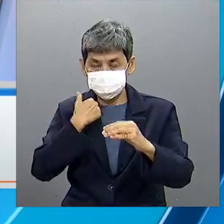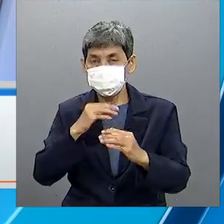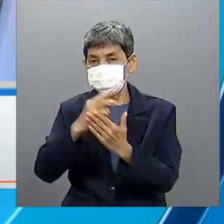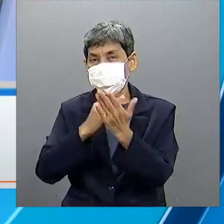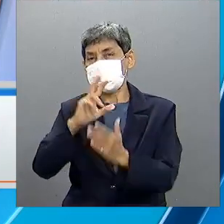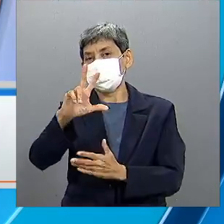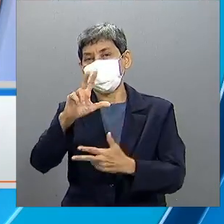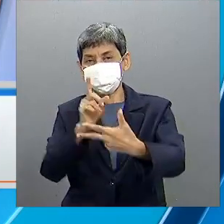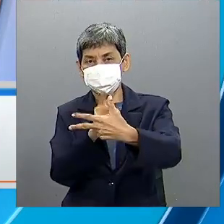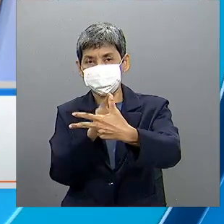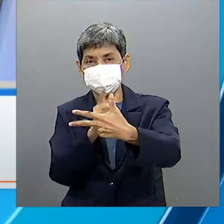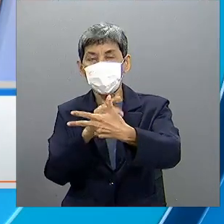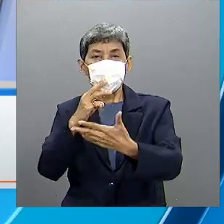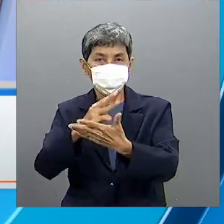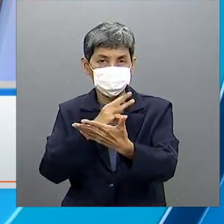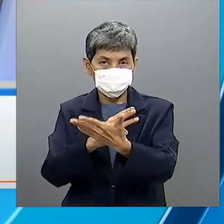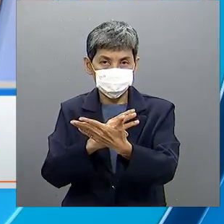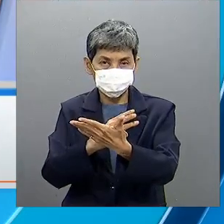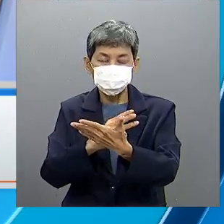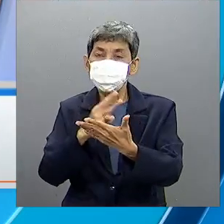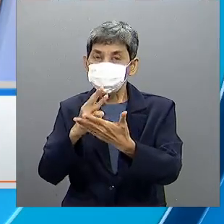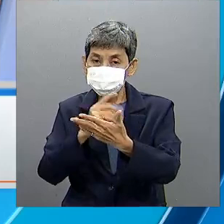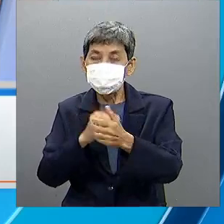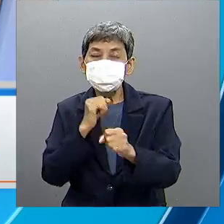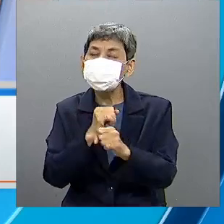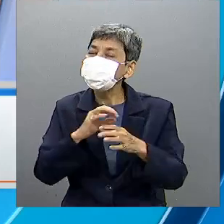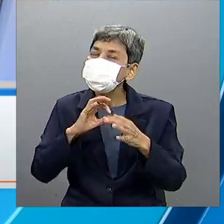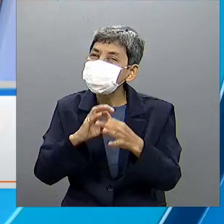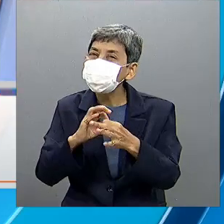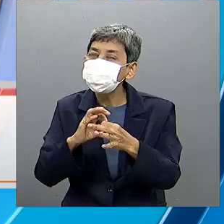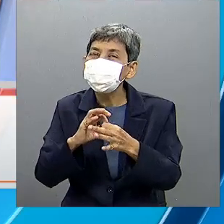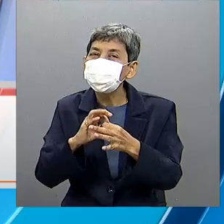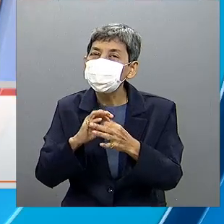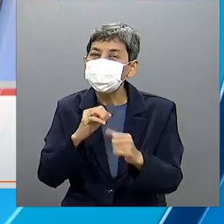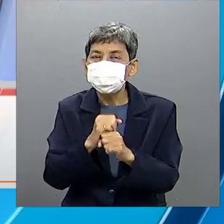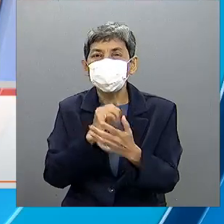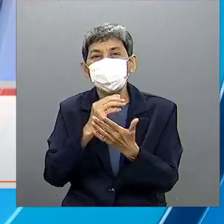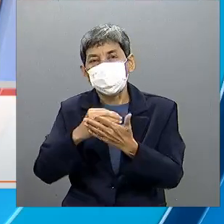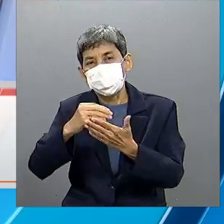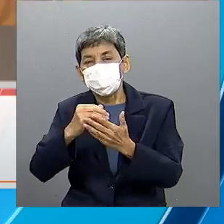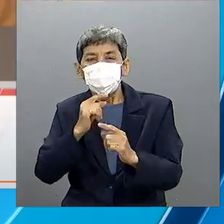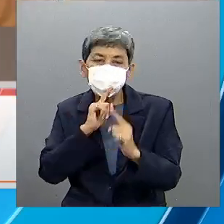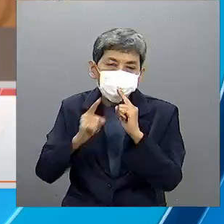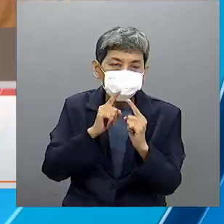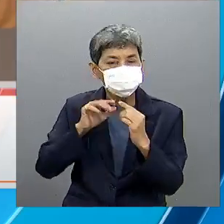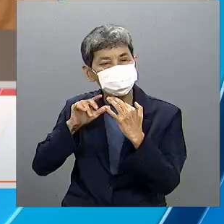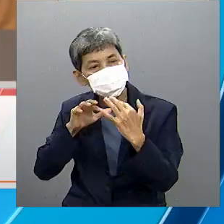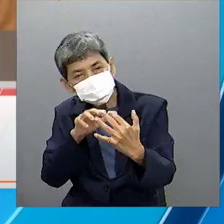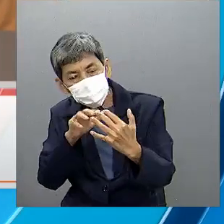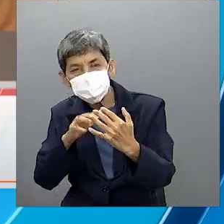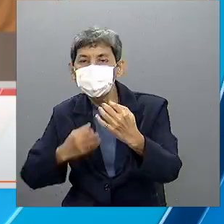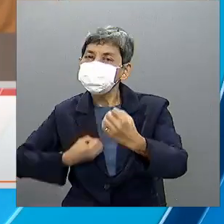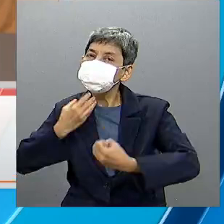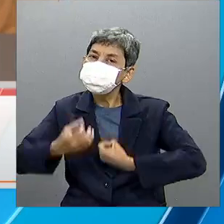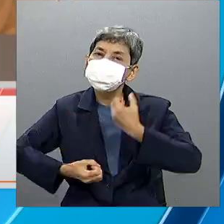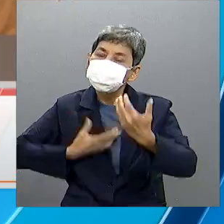ป็น speaking and communication เป็นเรื่องของพูดการสื่อสารแต่เป็นเชิงของการขาย